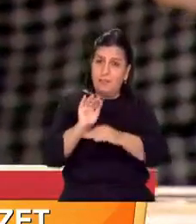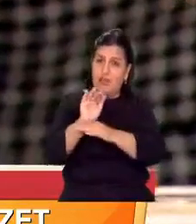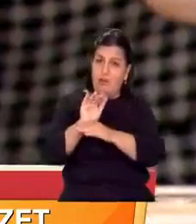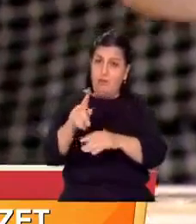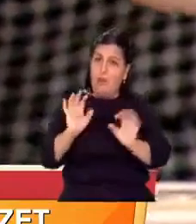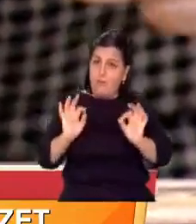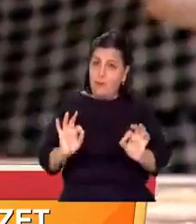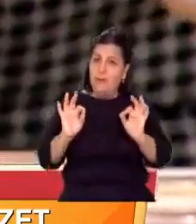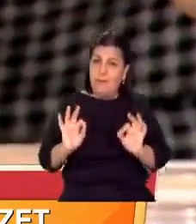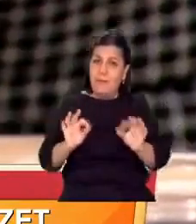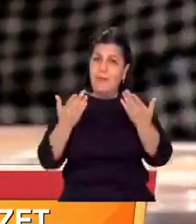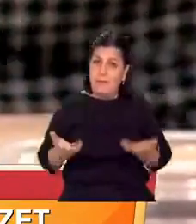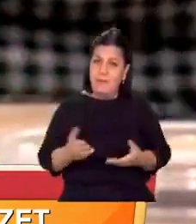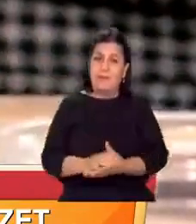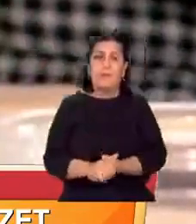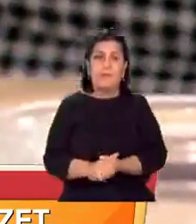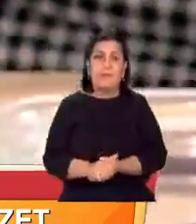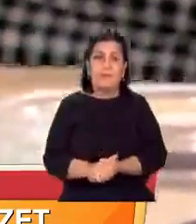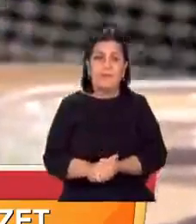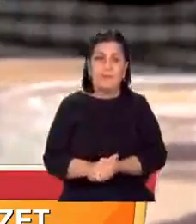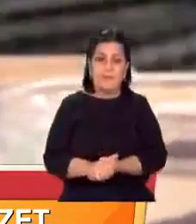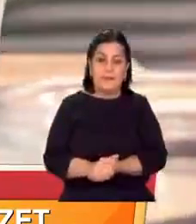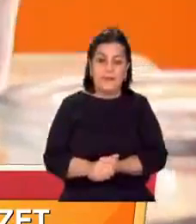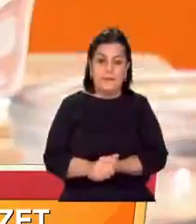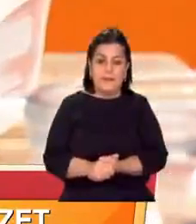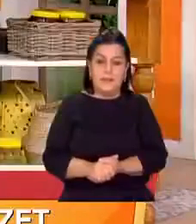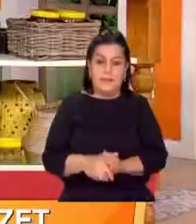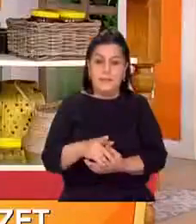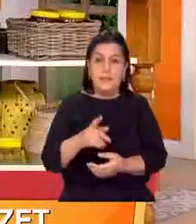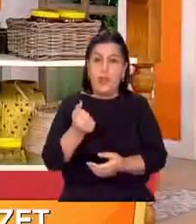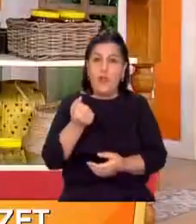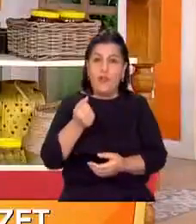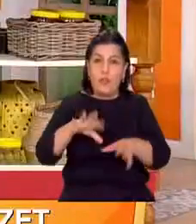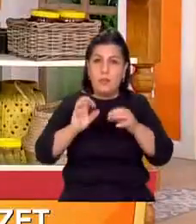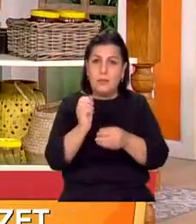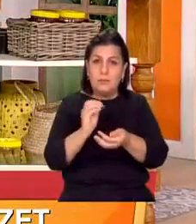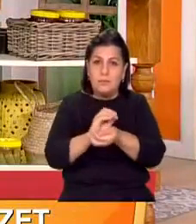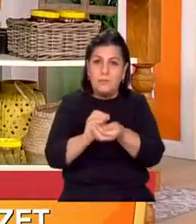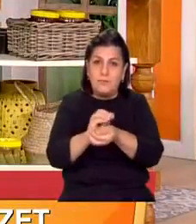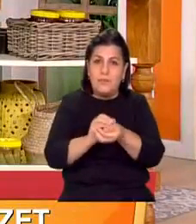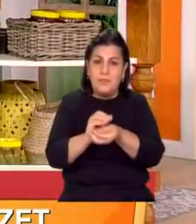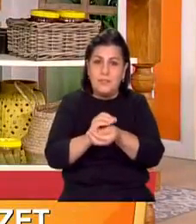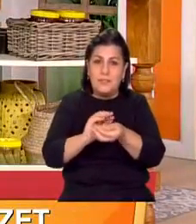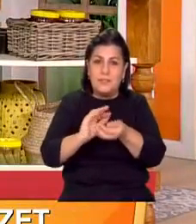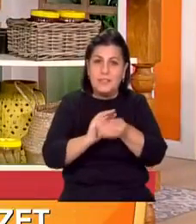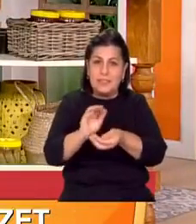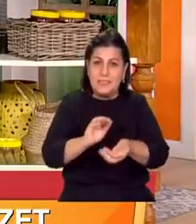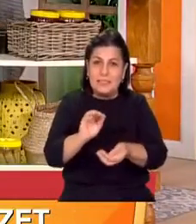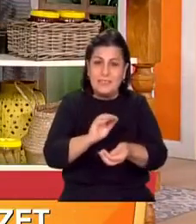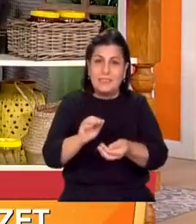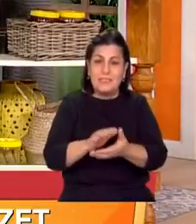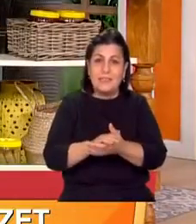pirinç telefonu böyle yapacağız da bu şekilde şöyle dizeceğiz pek çok